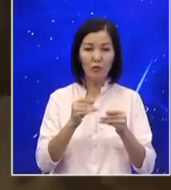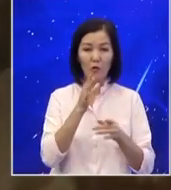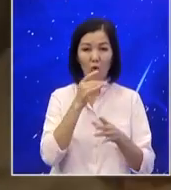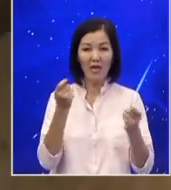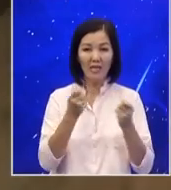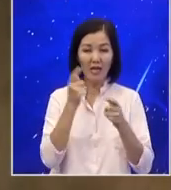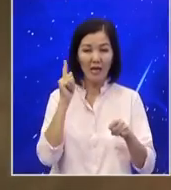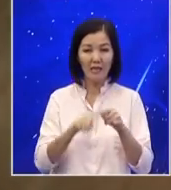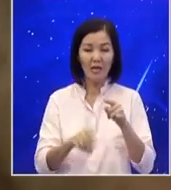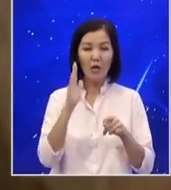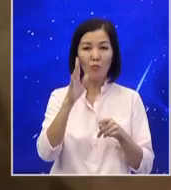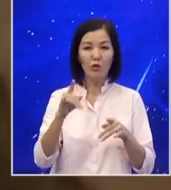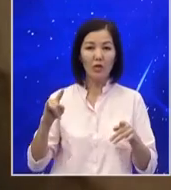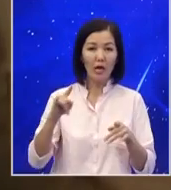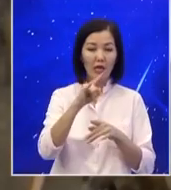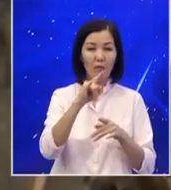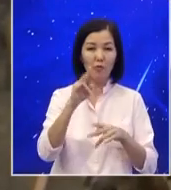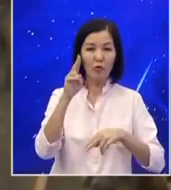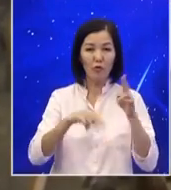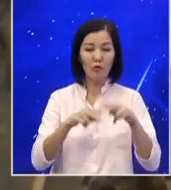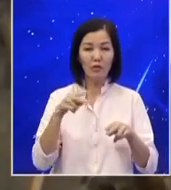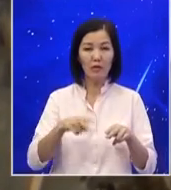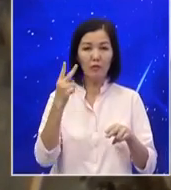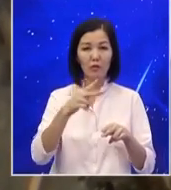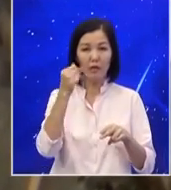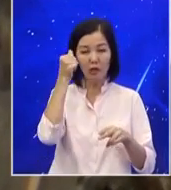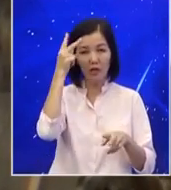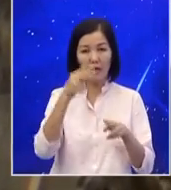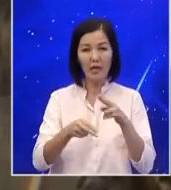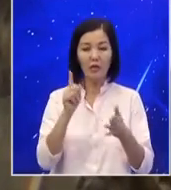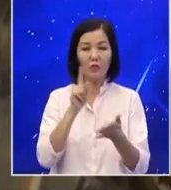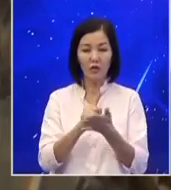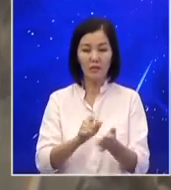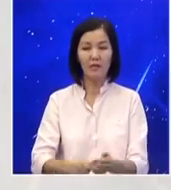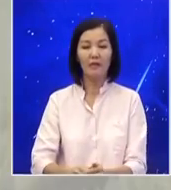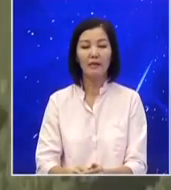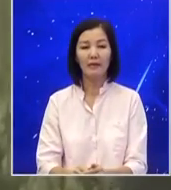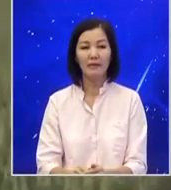аз. Себебі болашақ аэропорт құрылысы 2022 жылы аяқталуы тиіс.